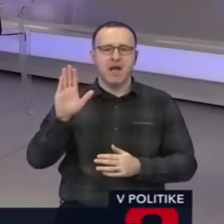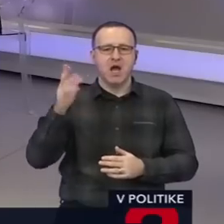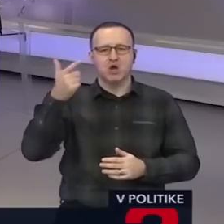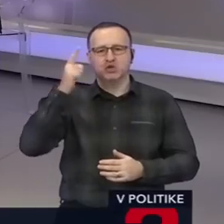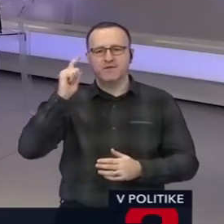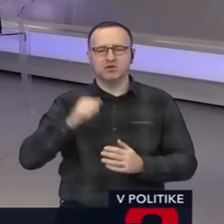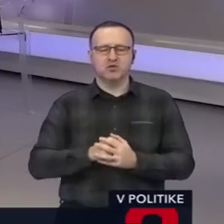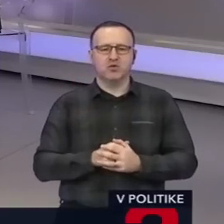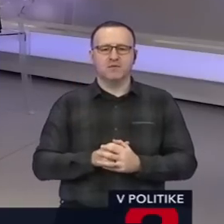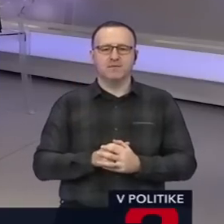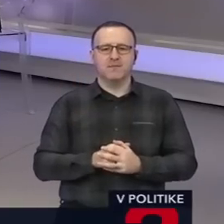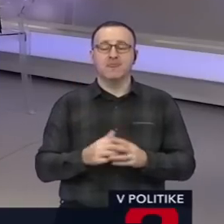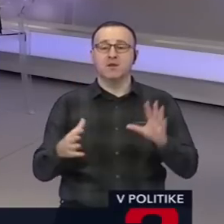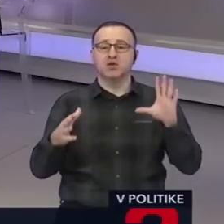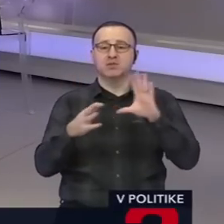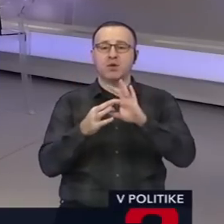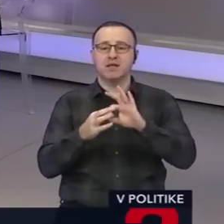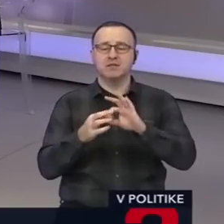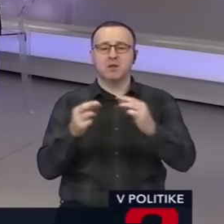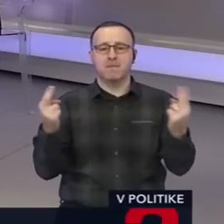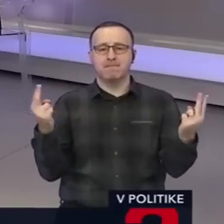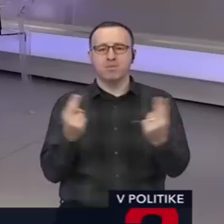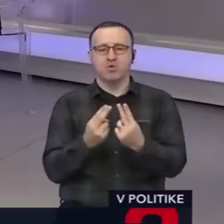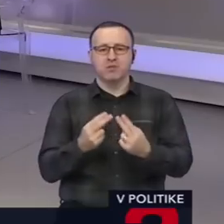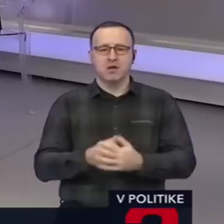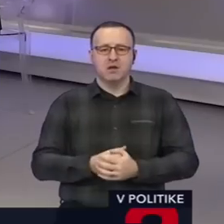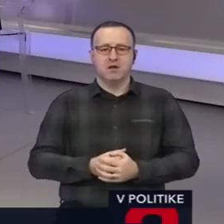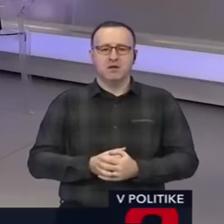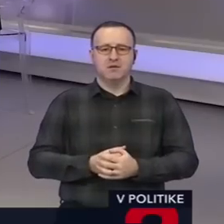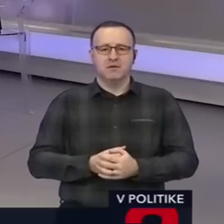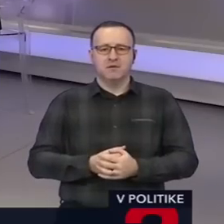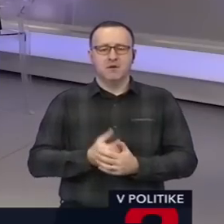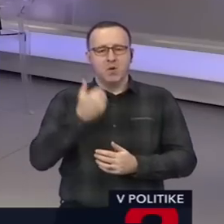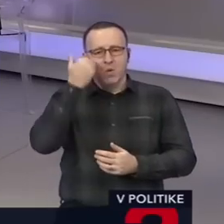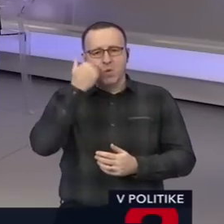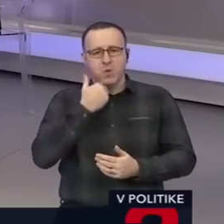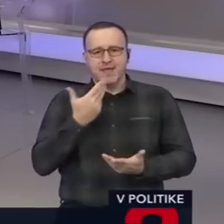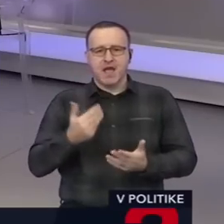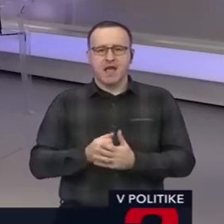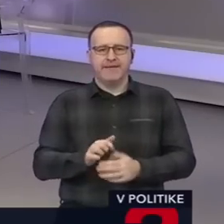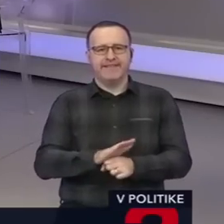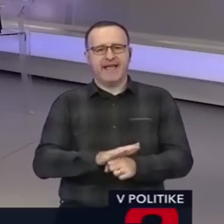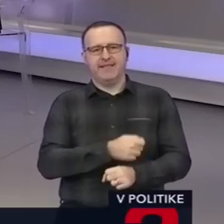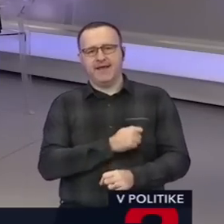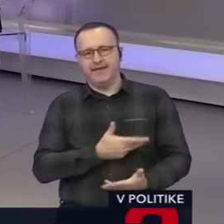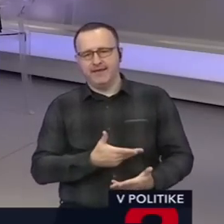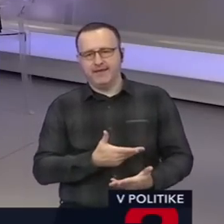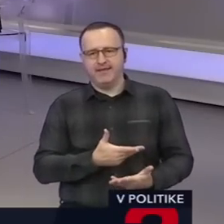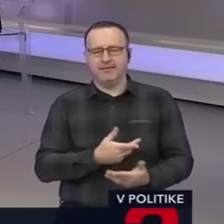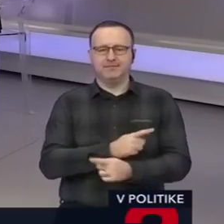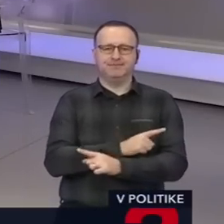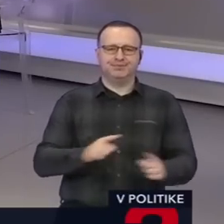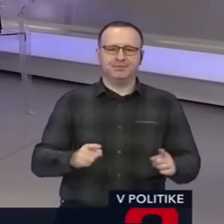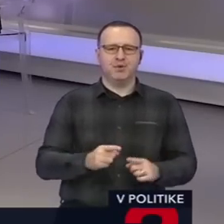Slovensku spojencov v podobe ľudí, ktorí prezentujú jeho